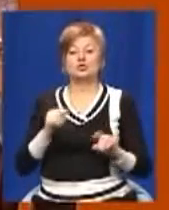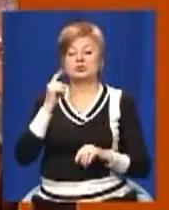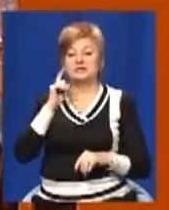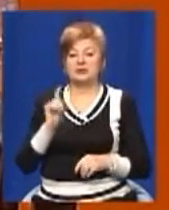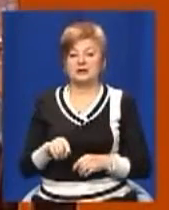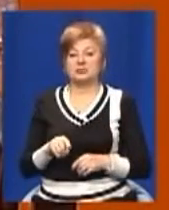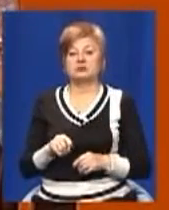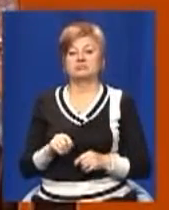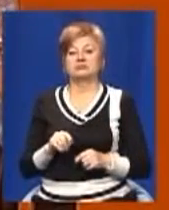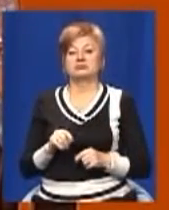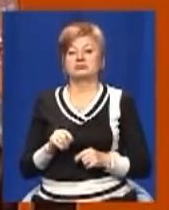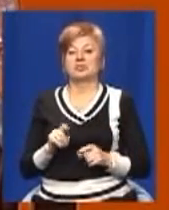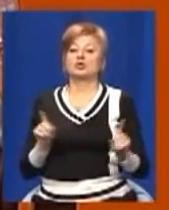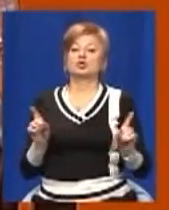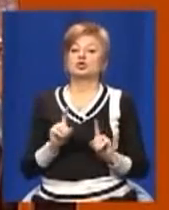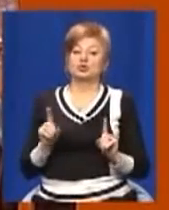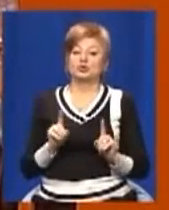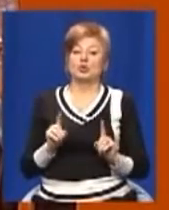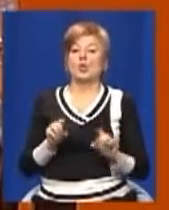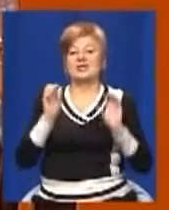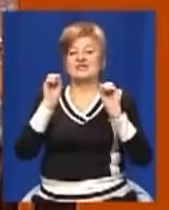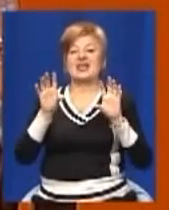знаєш? Що він